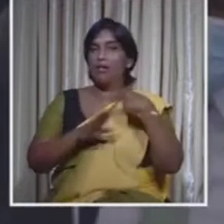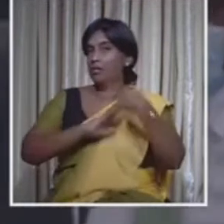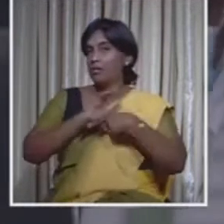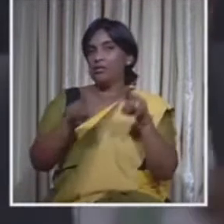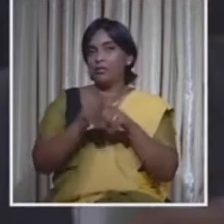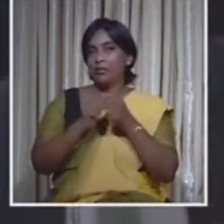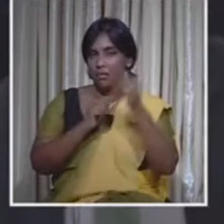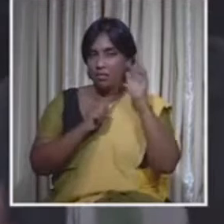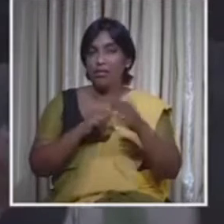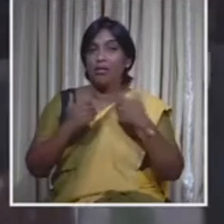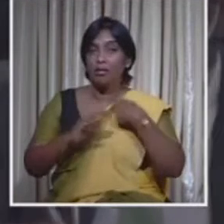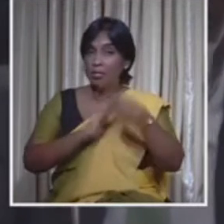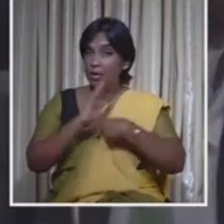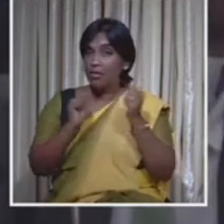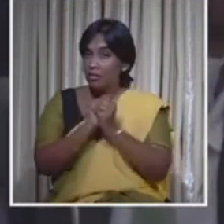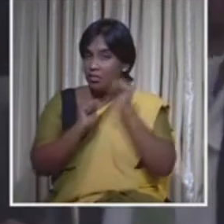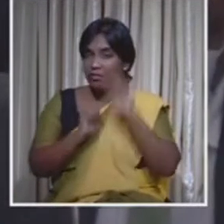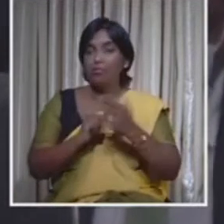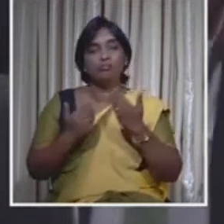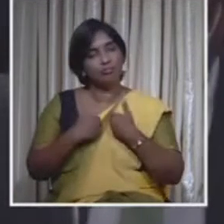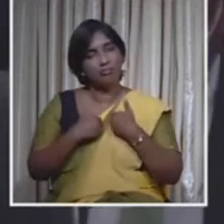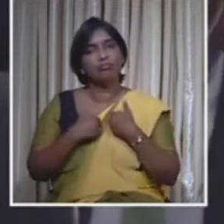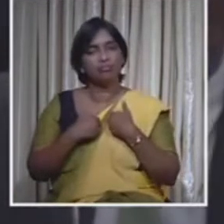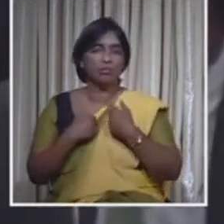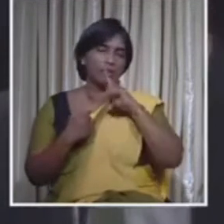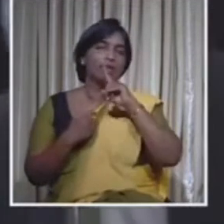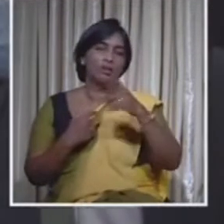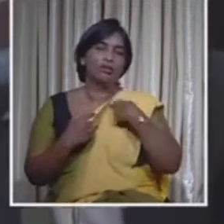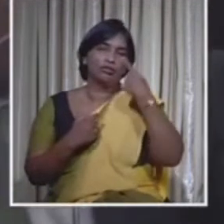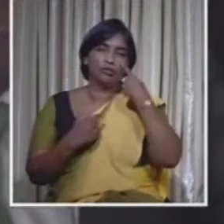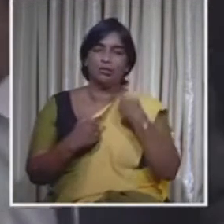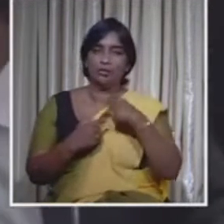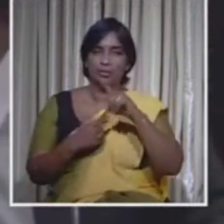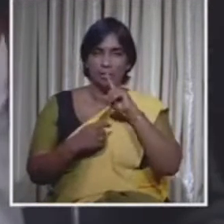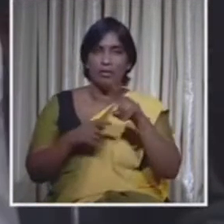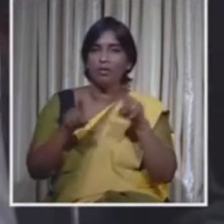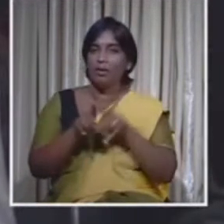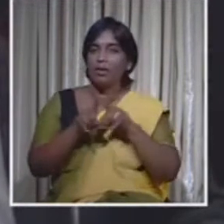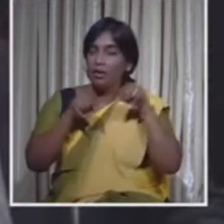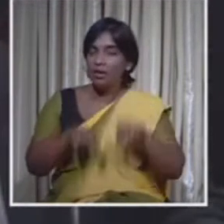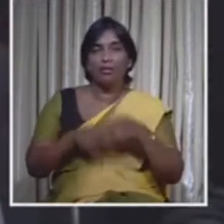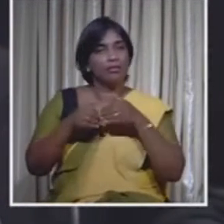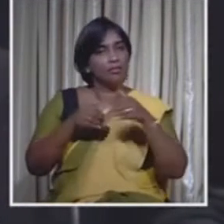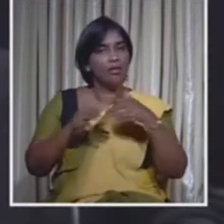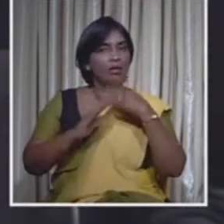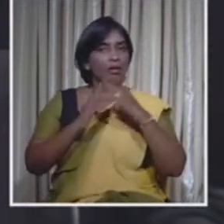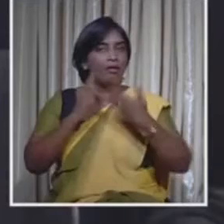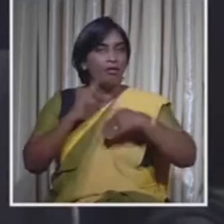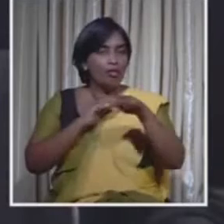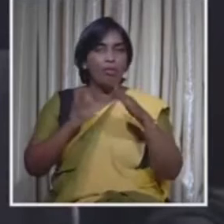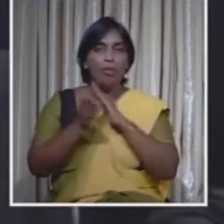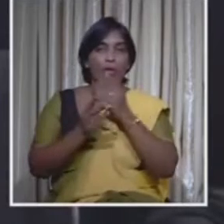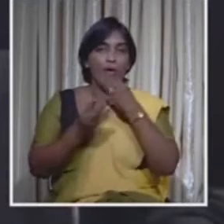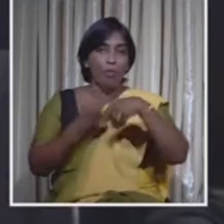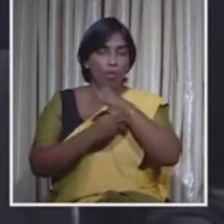පත් වෙලා නම් අපේ රට පත් කරලා නම් අපි ඉතාමත්ම කනගාටු වෙනවයි කියන එක මම මේ වෙලාවේ මතක් කරනවා අද වෙනකොට ගමේ පොර හොණ්ඩරේ